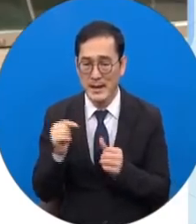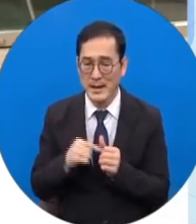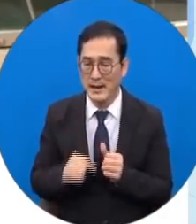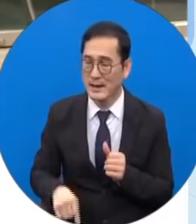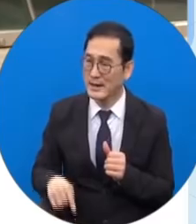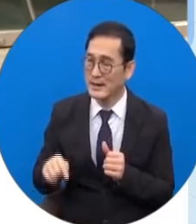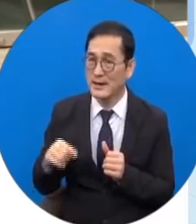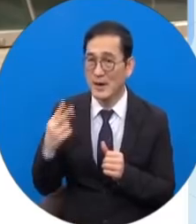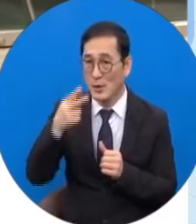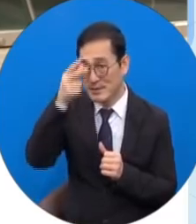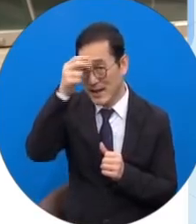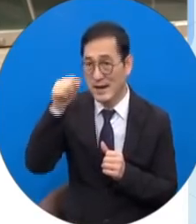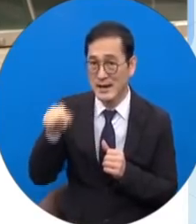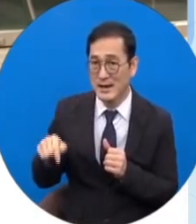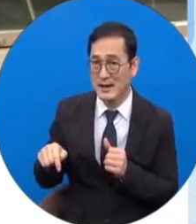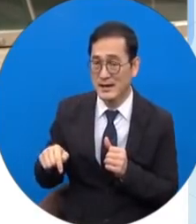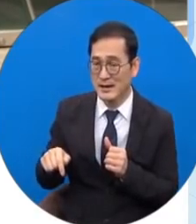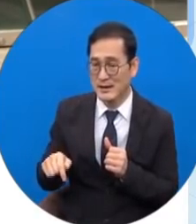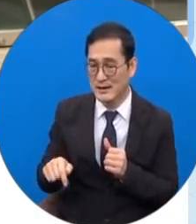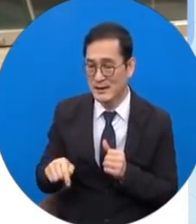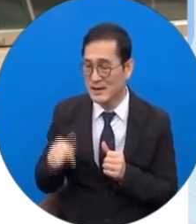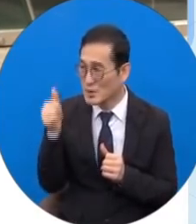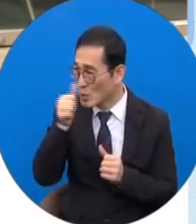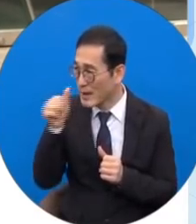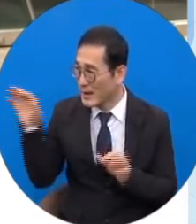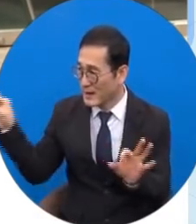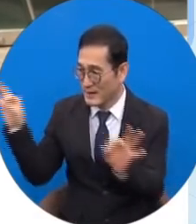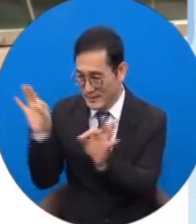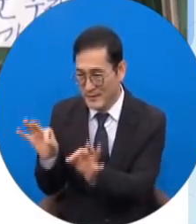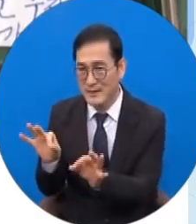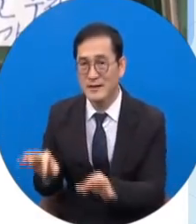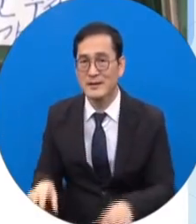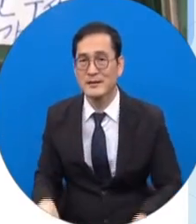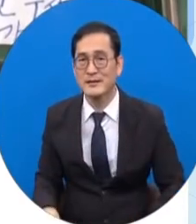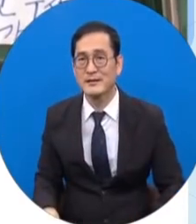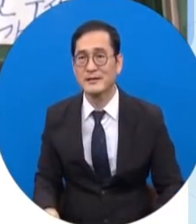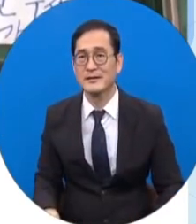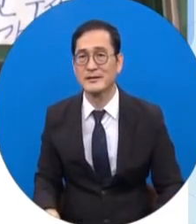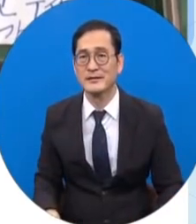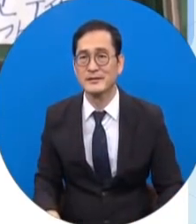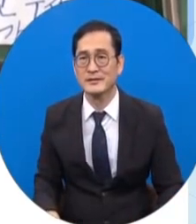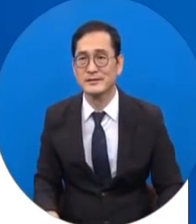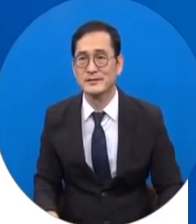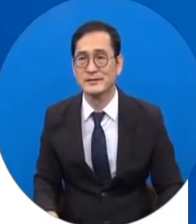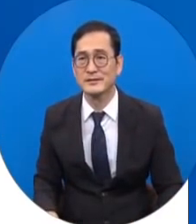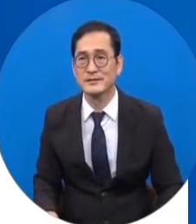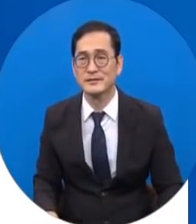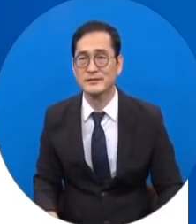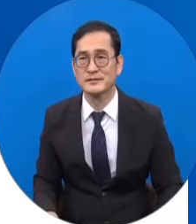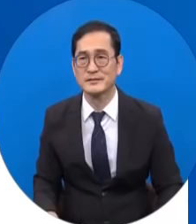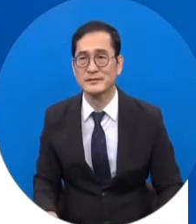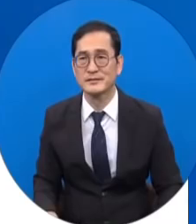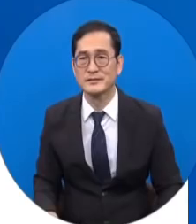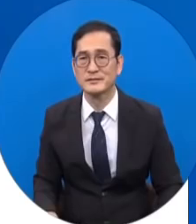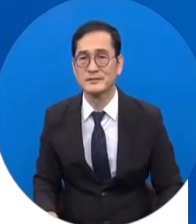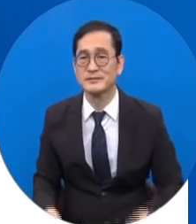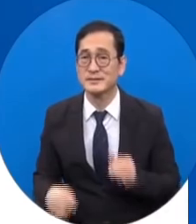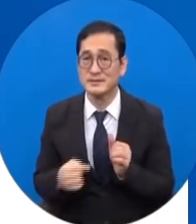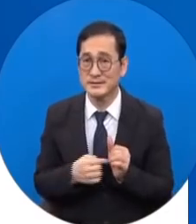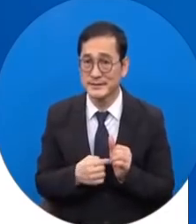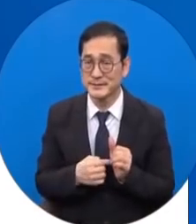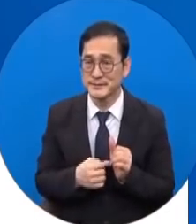국도 알선 의 대가 까지 받았다고 하는 얘기가 나와요 그러니까 직접 김한배 식 의 성향을 오버를 알았던 몰랐던